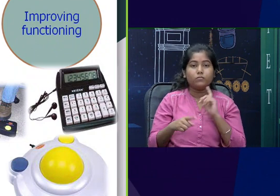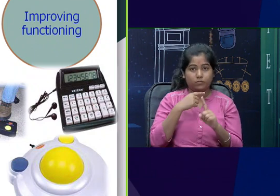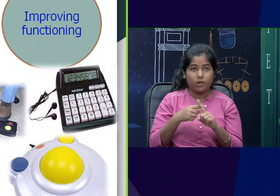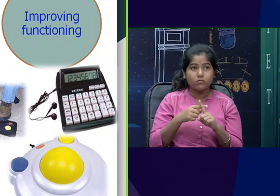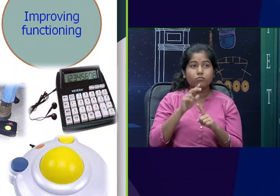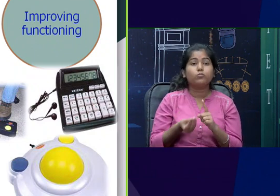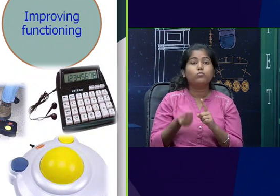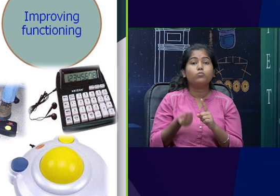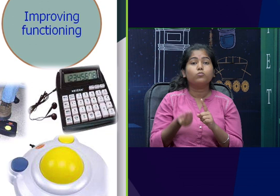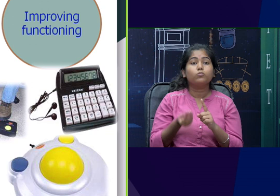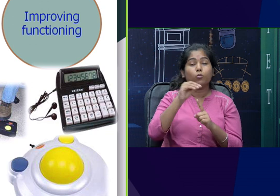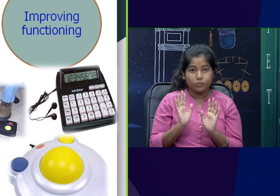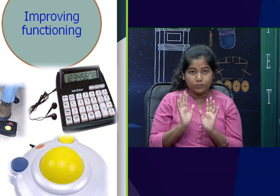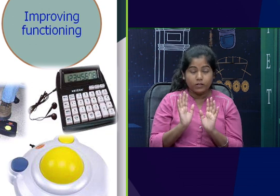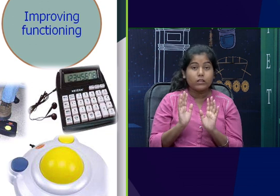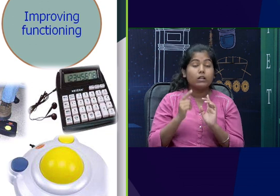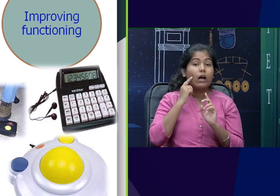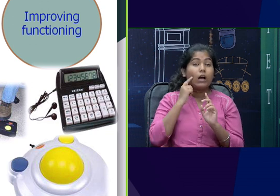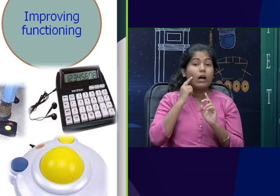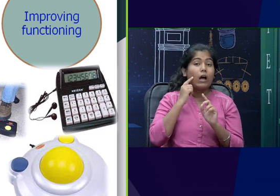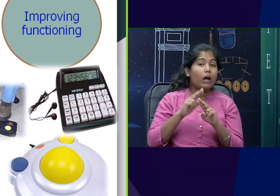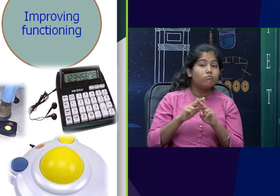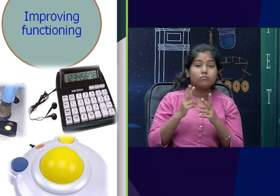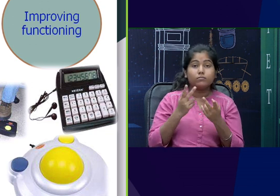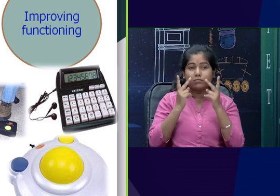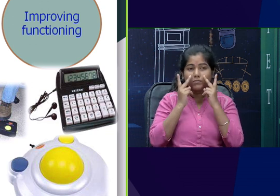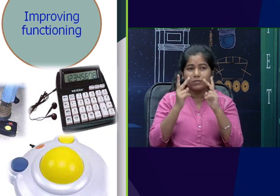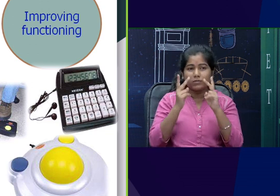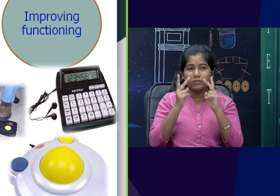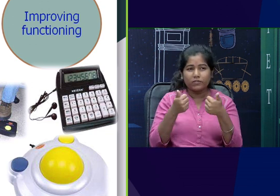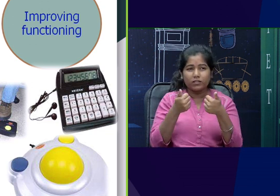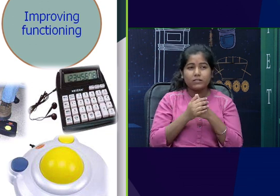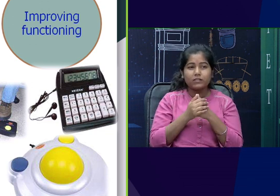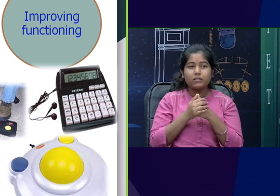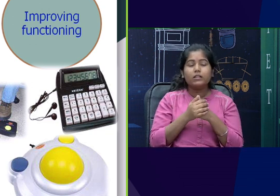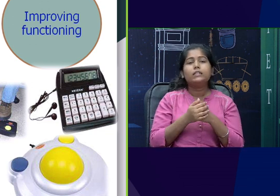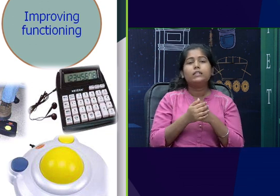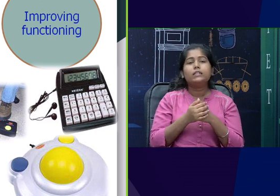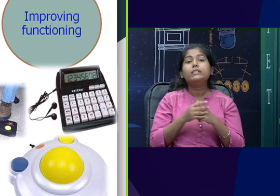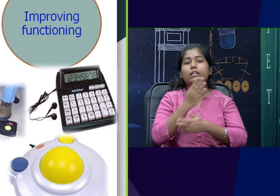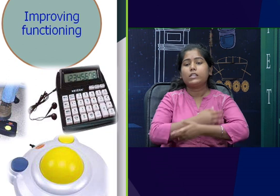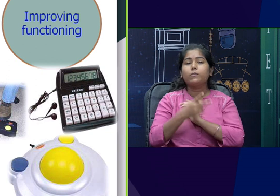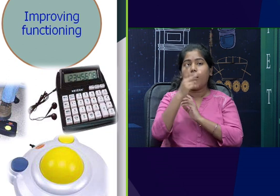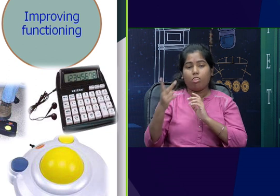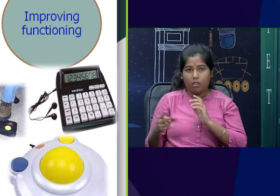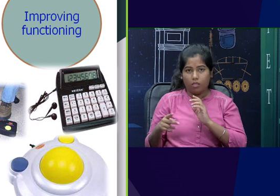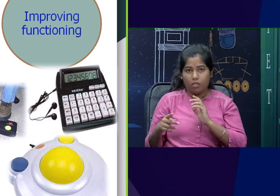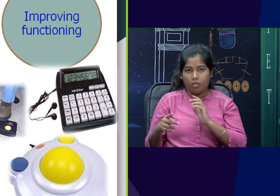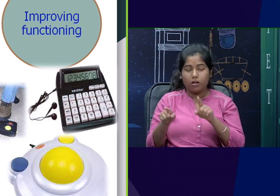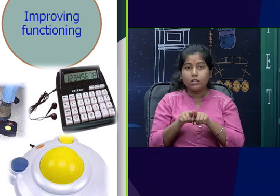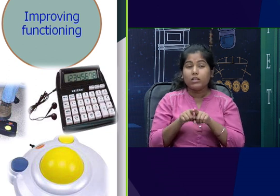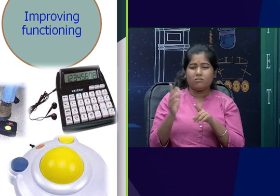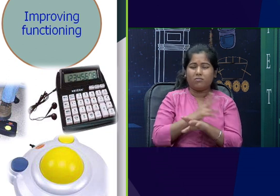उसके अलावा अगर अगर देख रहे हैं कि जो अलग अलग डिसेबिलिटी वाले हैं, जैसे आपने कहा कि किस